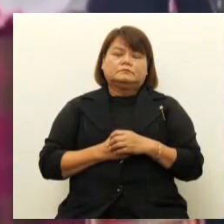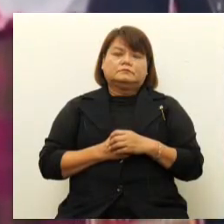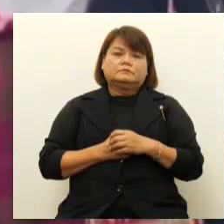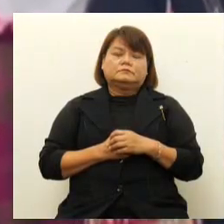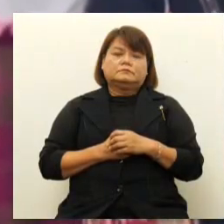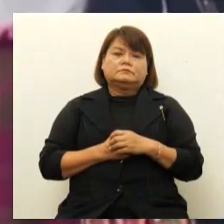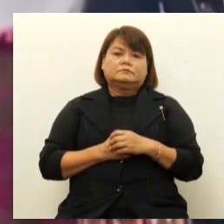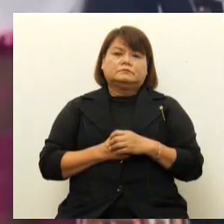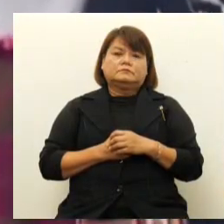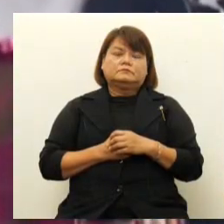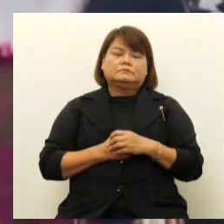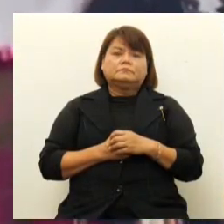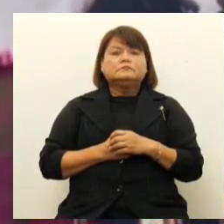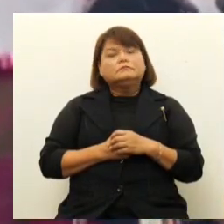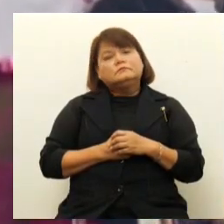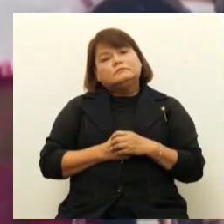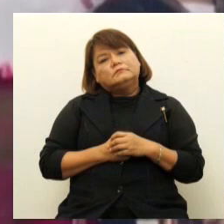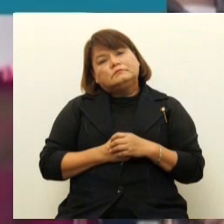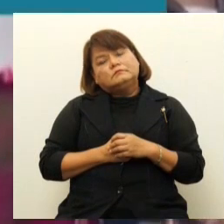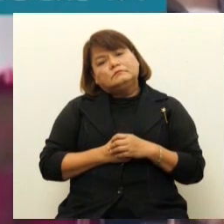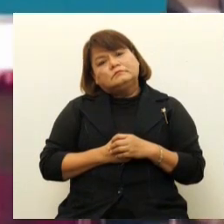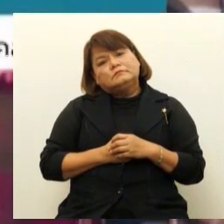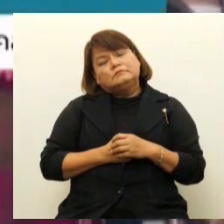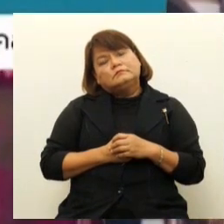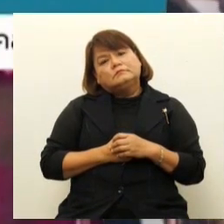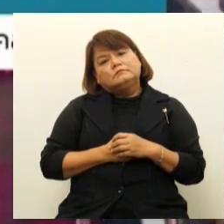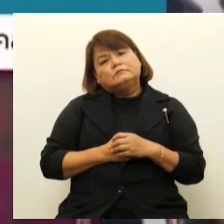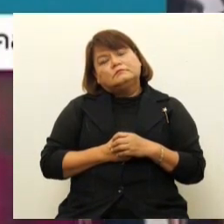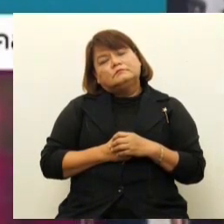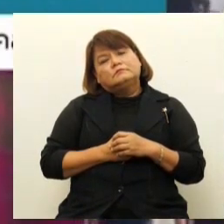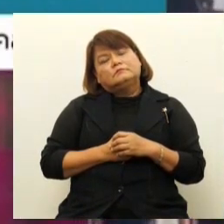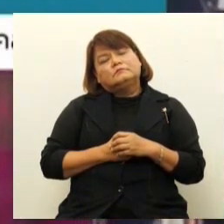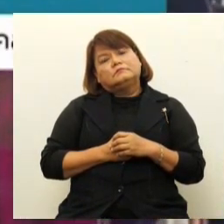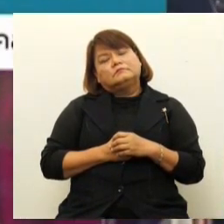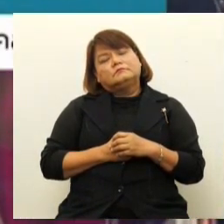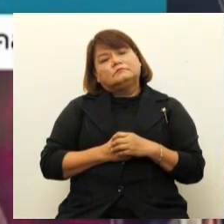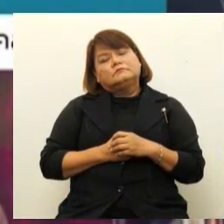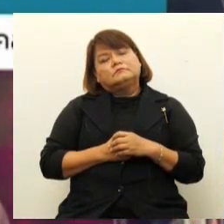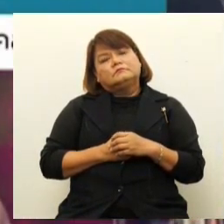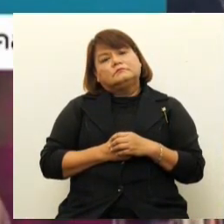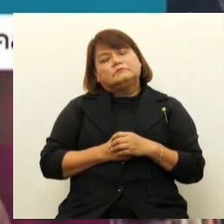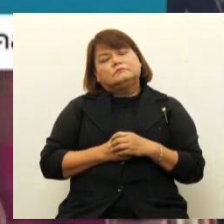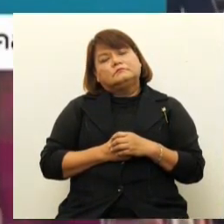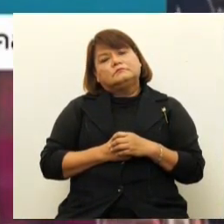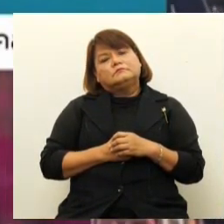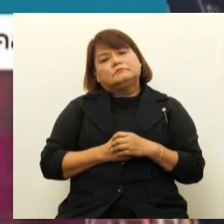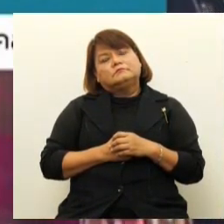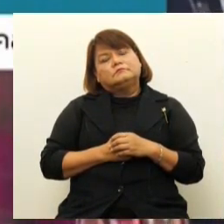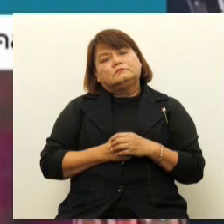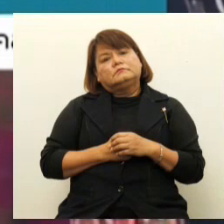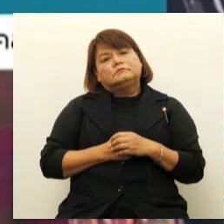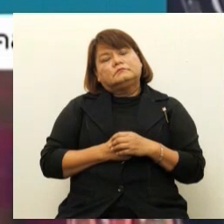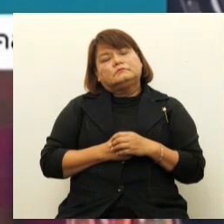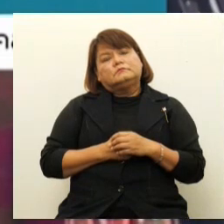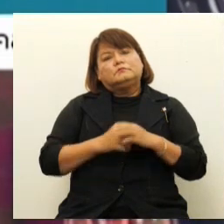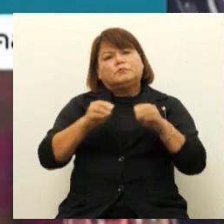เพื่อเป็นการบูชาเทพเวลาอารักษ์หลักบ้านหลักเมืองและบูชาพญาแถนข